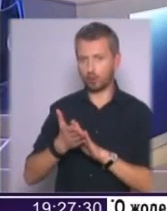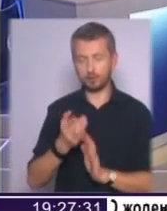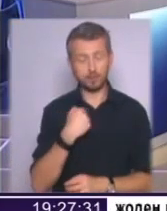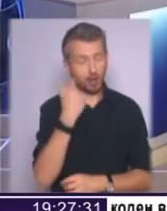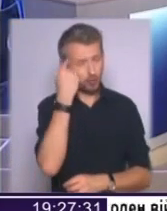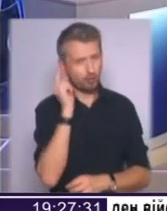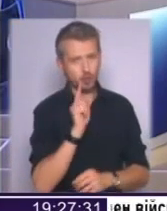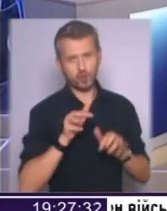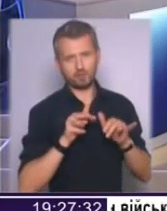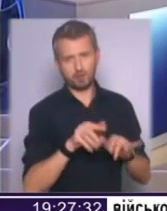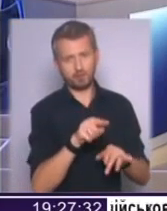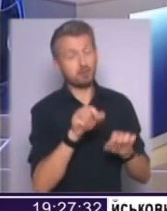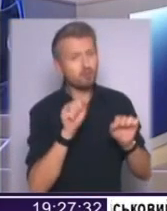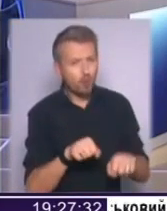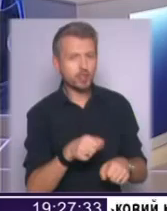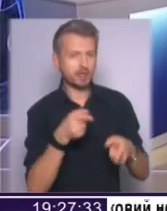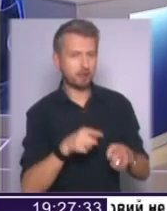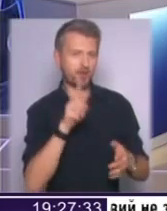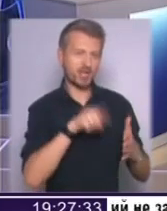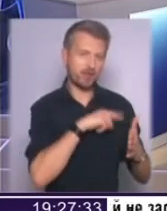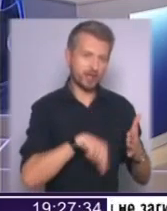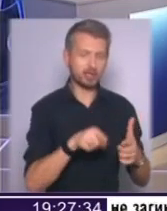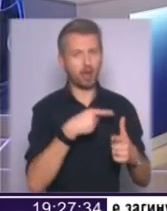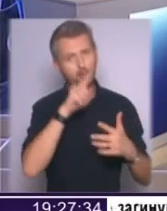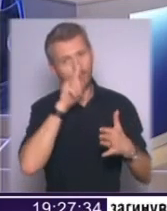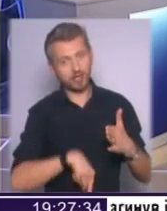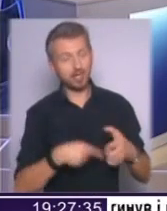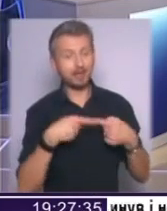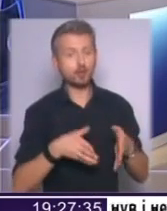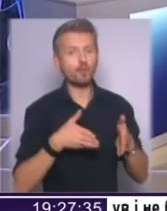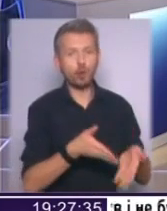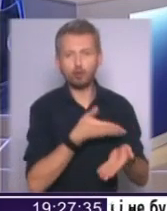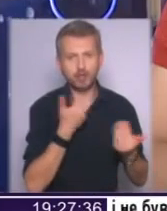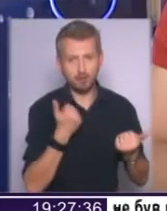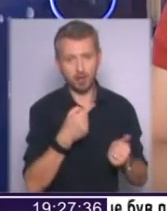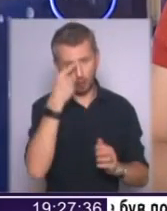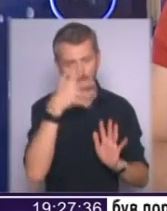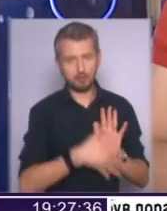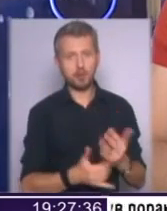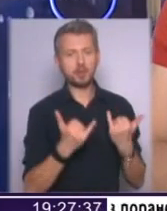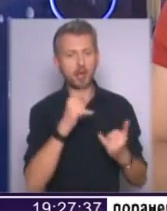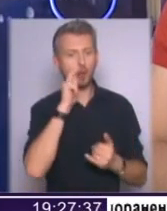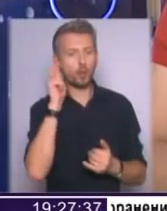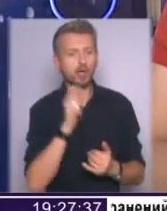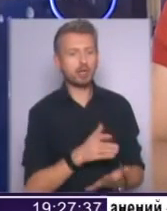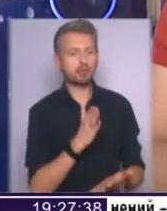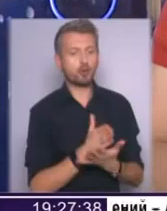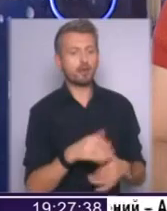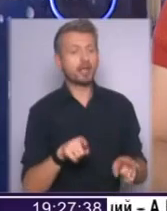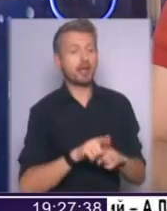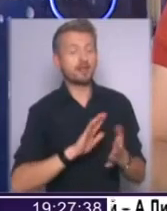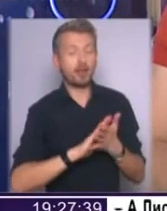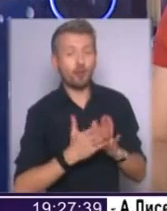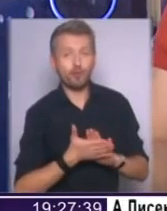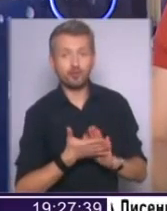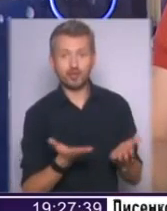що він може справді в це не вірити або вірити, але іншого виходу немає. Тобто ми розуміємо, що зараз Україна поставила таке становище, в